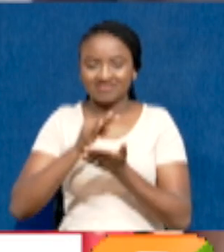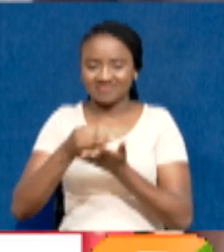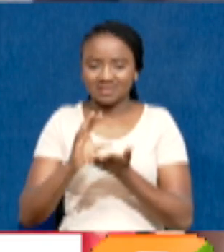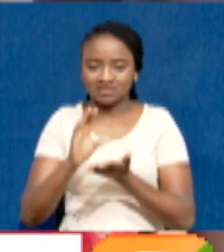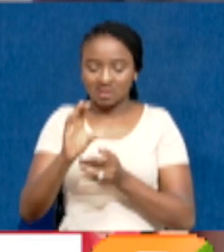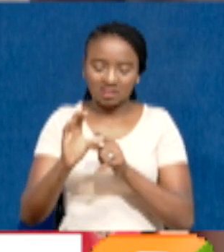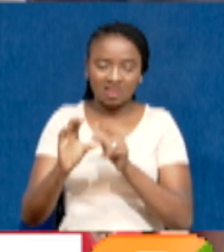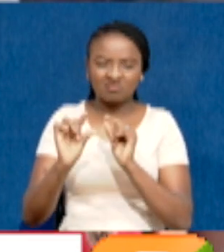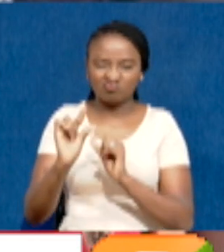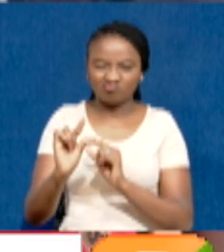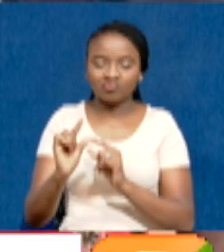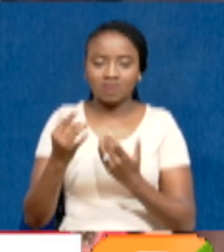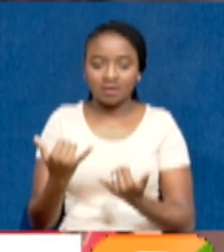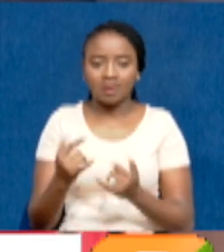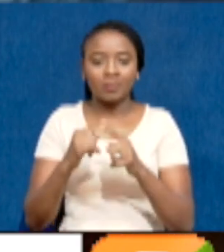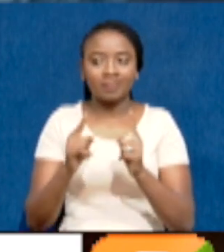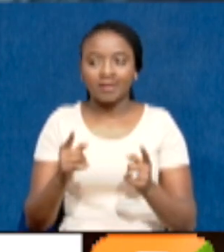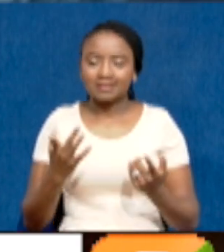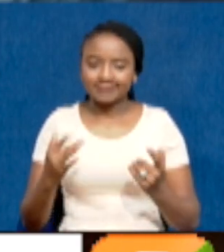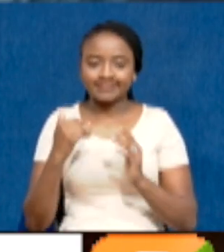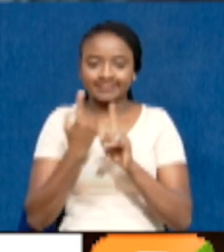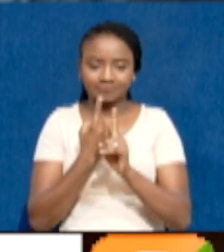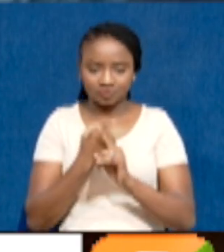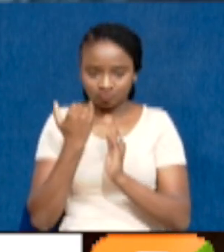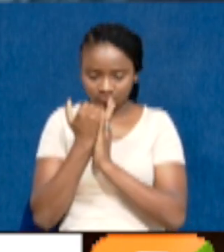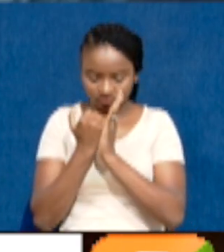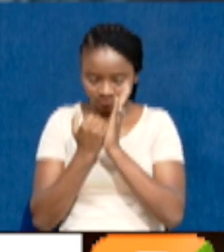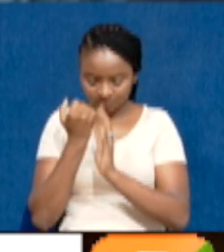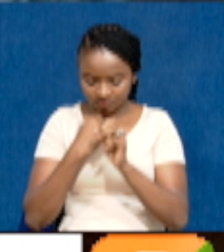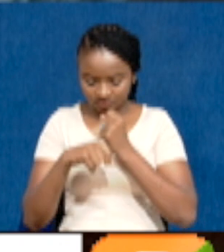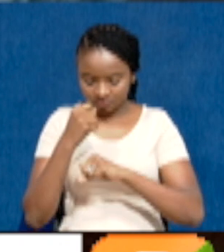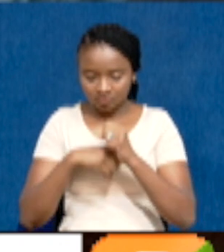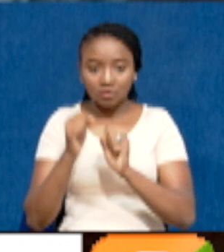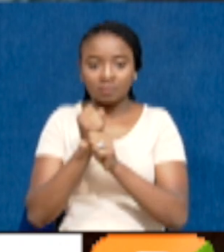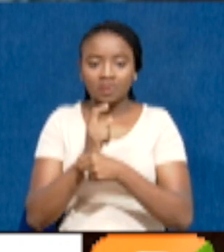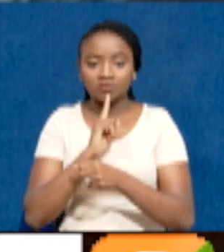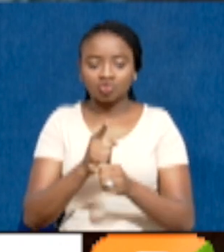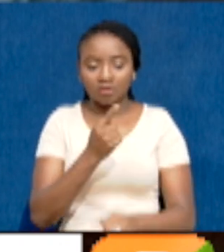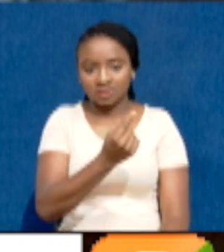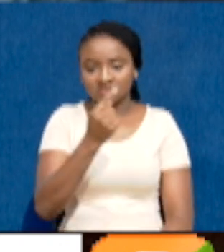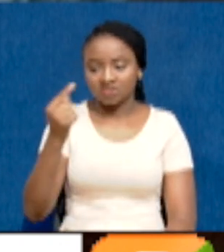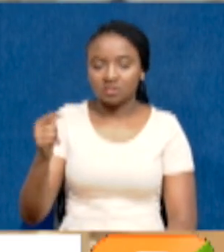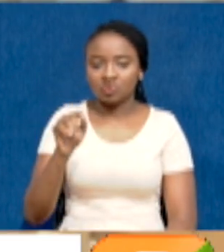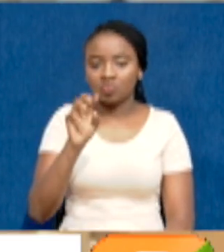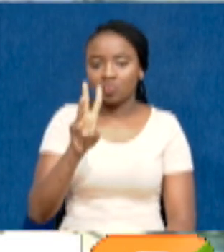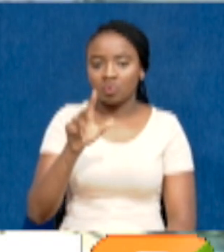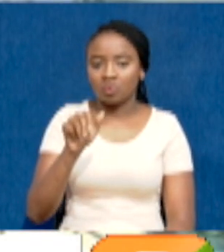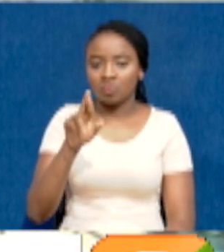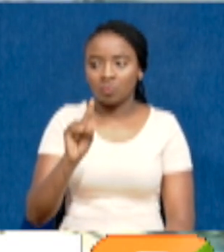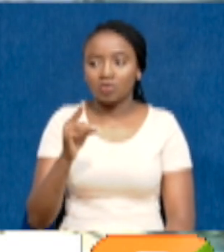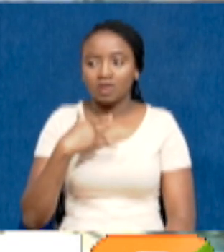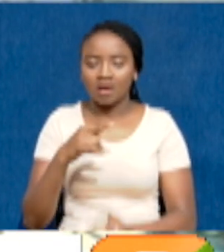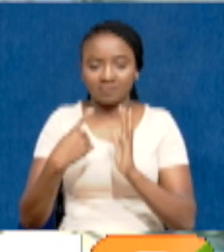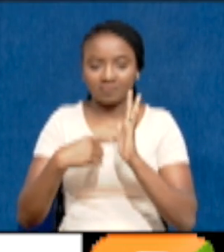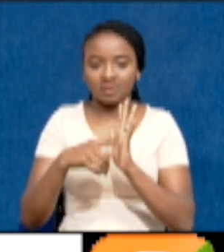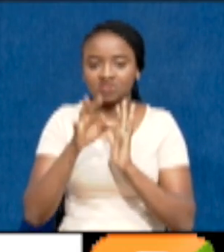fedha ulikuwa umeathiri shughuli hii, mikakati imewekwa kuhakikisha kila wodi na mashine 3 za usajili. Bonde la